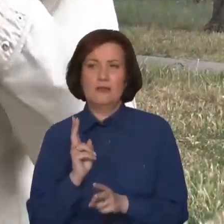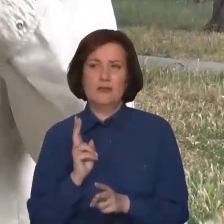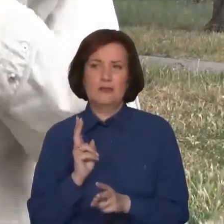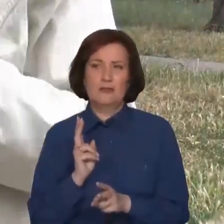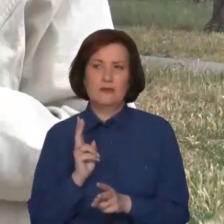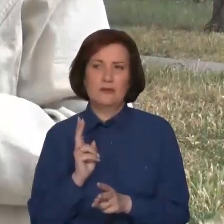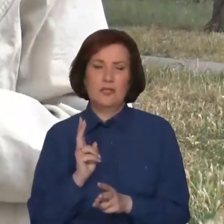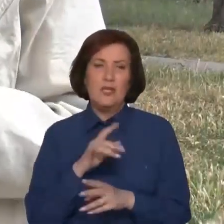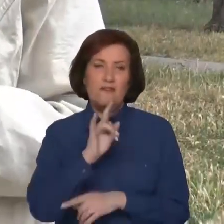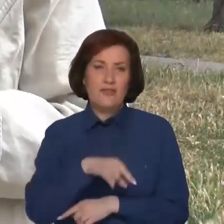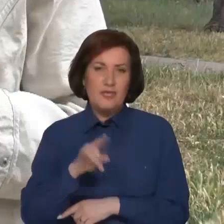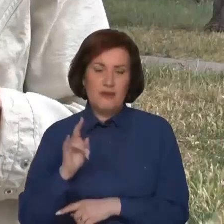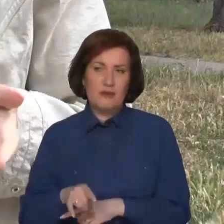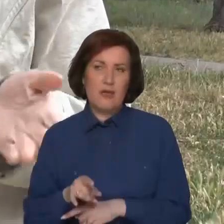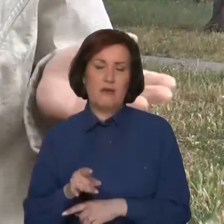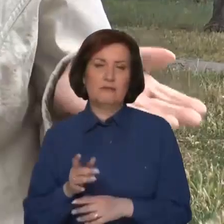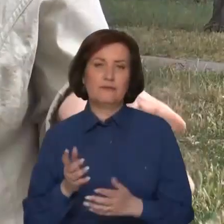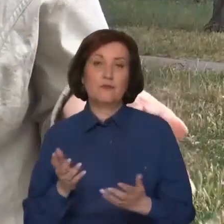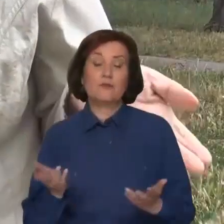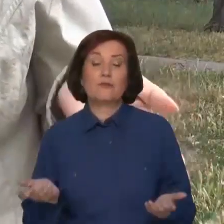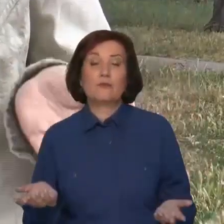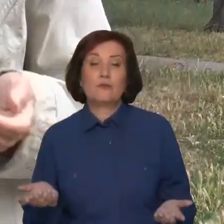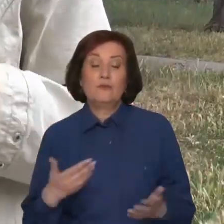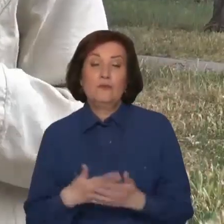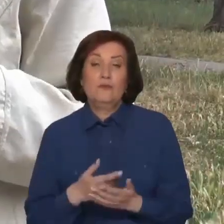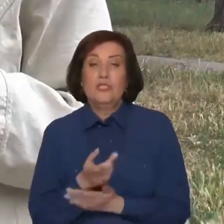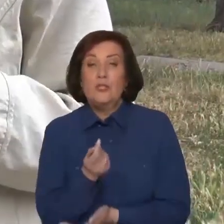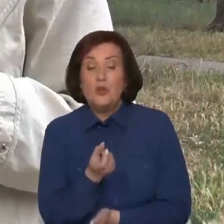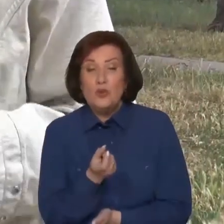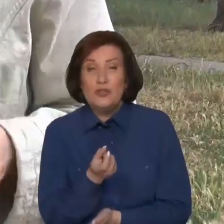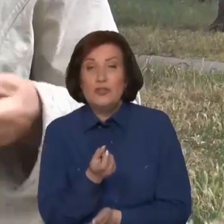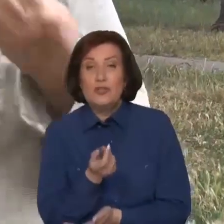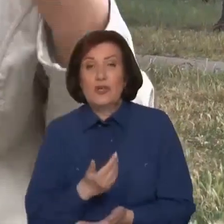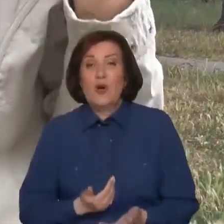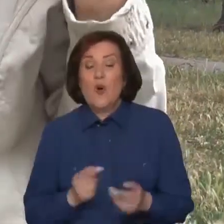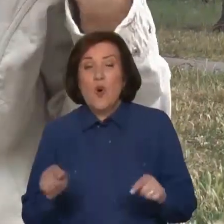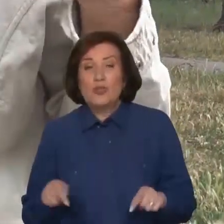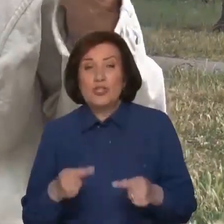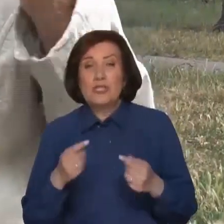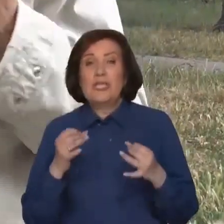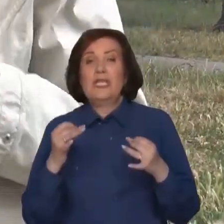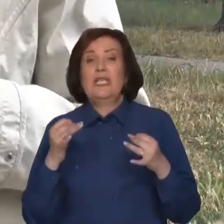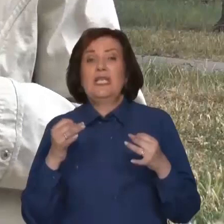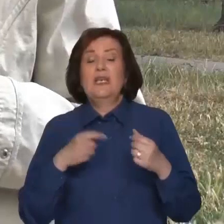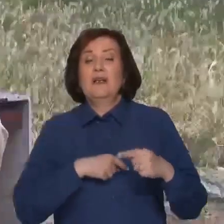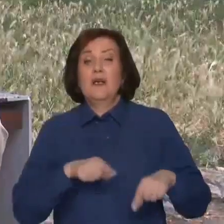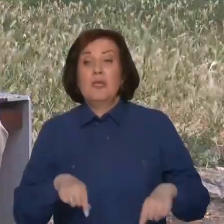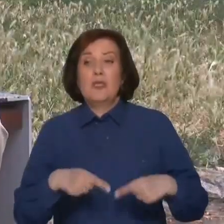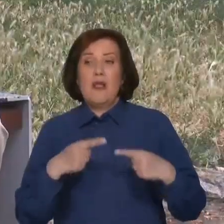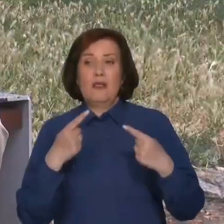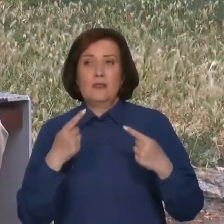ці вікна. Ну, ніби трошечки ожили і крила